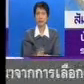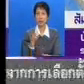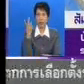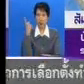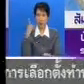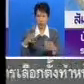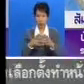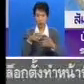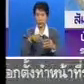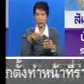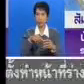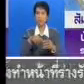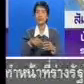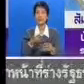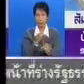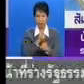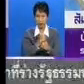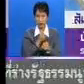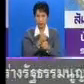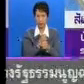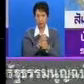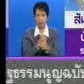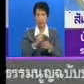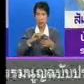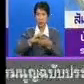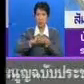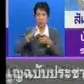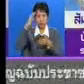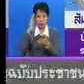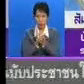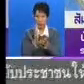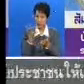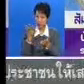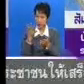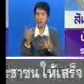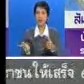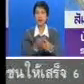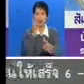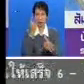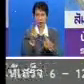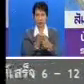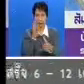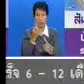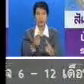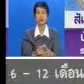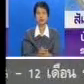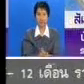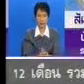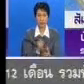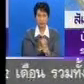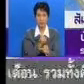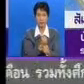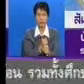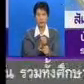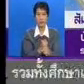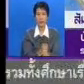ออกไปทำงานเดี่ยวนะคะก็คงสีเช่นเรียนนะคะคือเป็นครั้งแรกที่เขาออกมาเป็นชุดเฉพาะกิจค่ะ ทำงานนะ